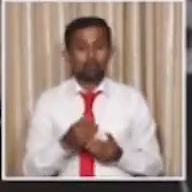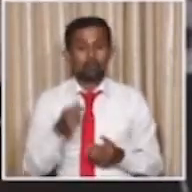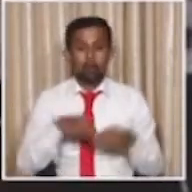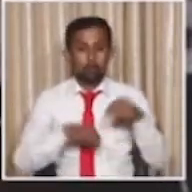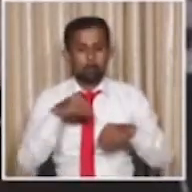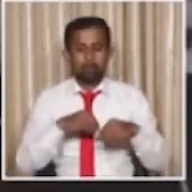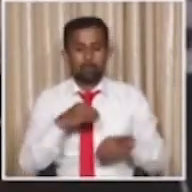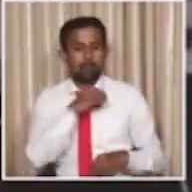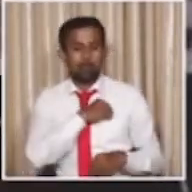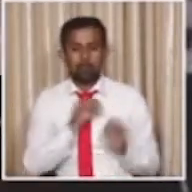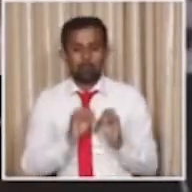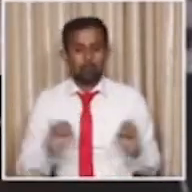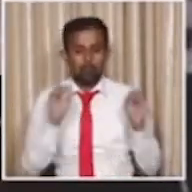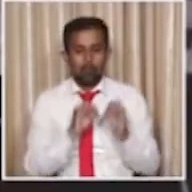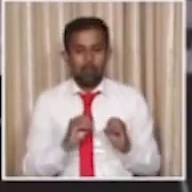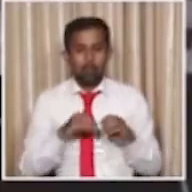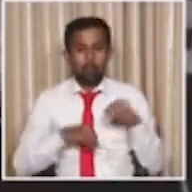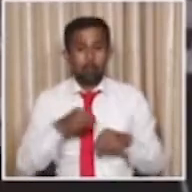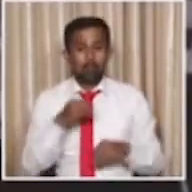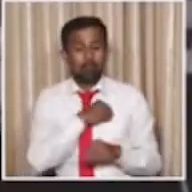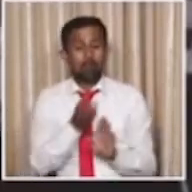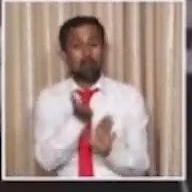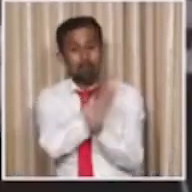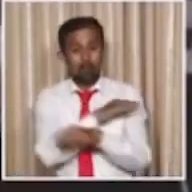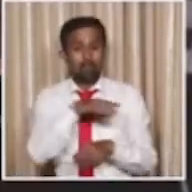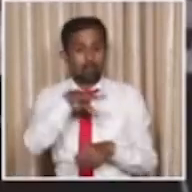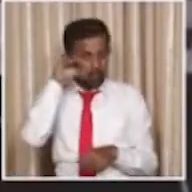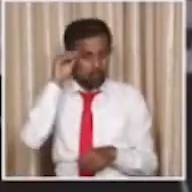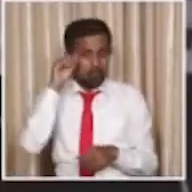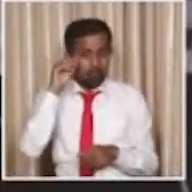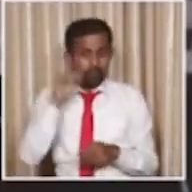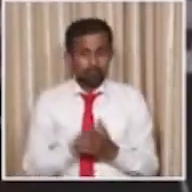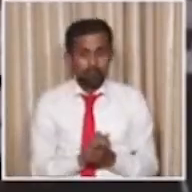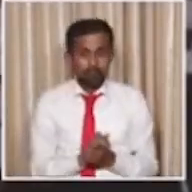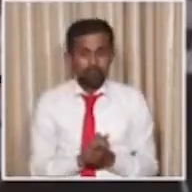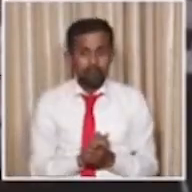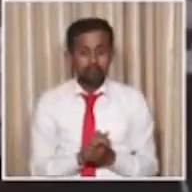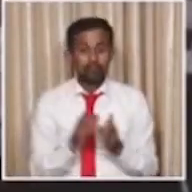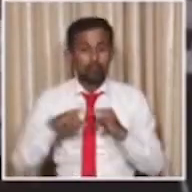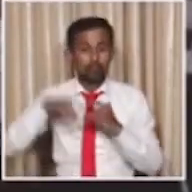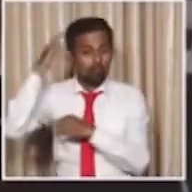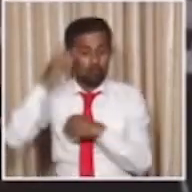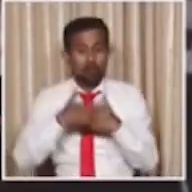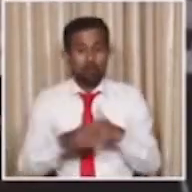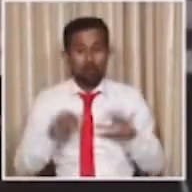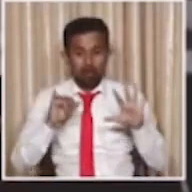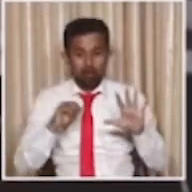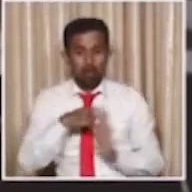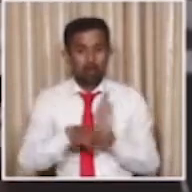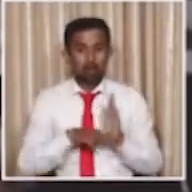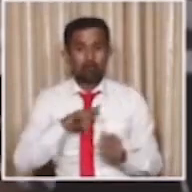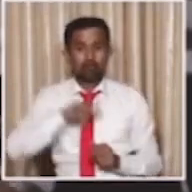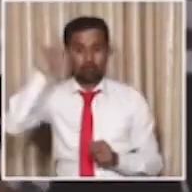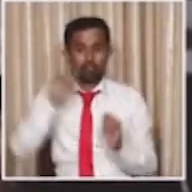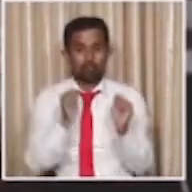තියෙන දේශපාලනේ නෙවෙයි. හම්බ කරලා තියෙන දේශපාලනට එන්න කලින් ඉගෙනගෙන විශේෂශ්‍රේෂ්ඨ 6ක උපාධි ලබාගෙන ලංකාව විතර නෙවෙයි